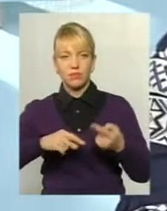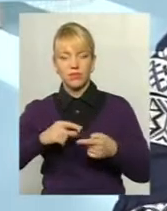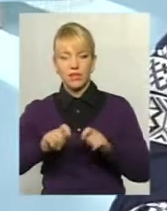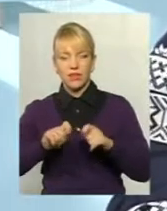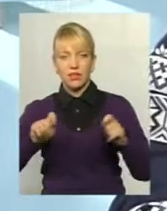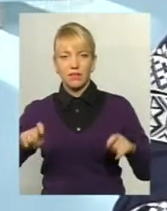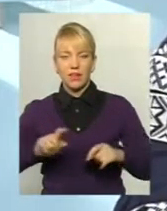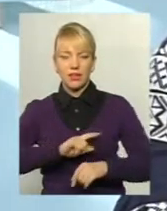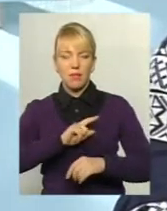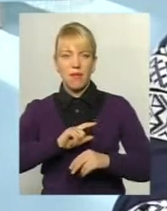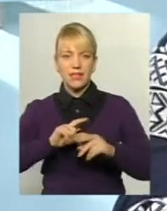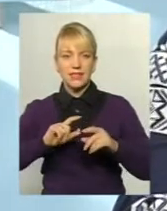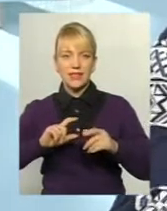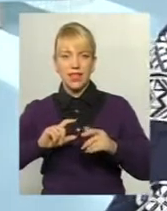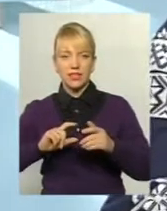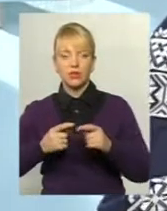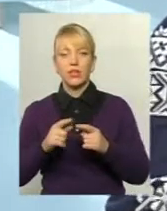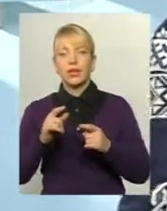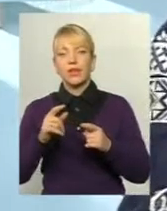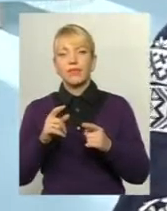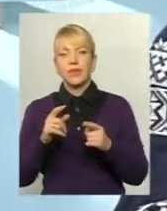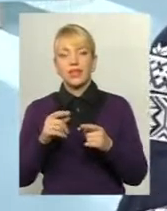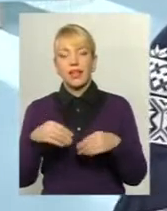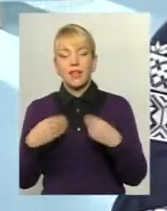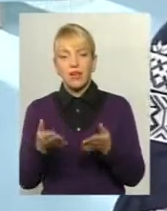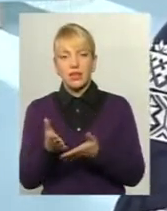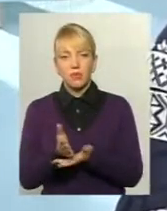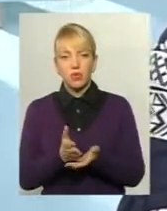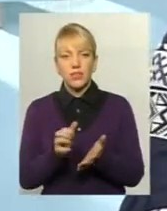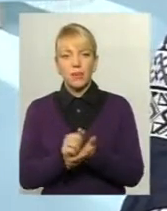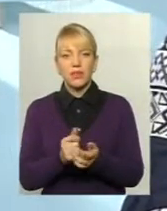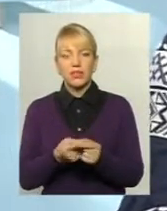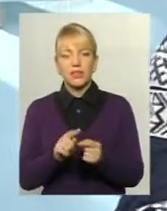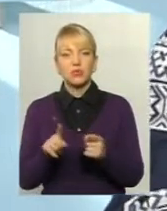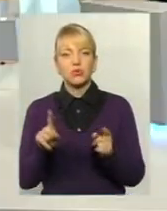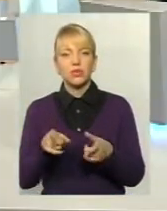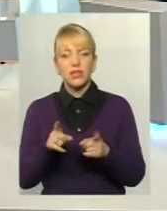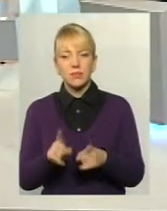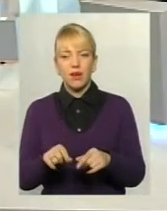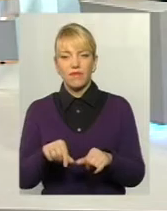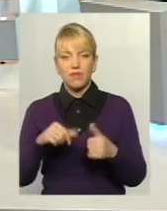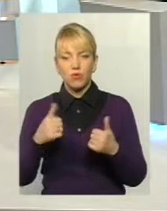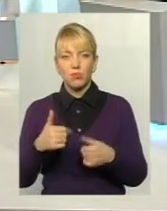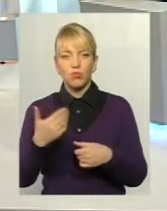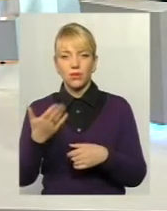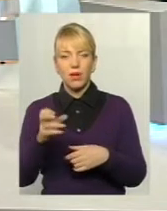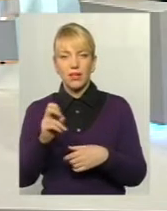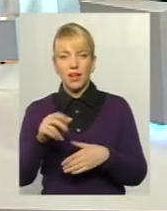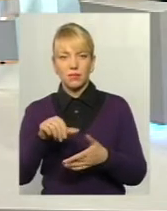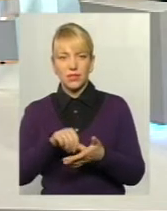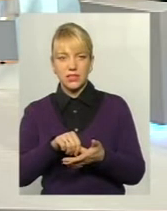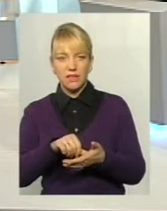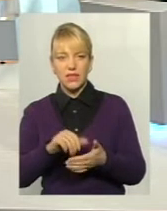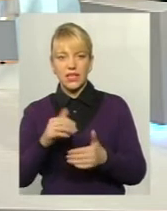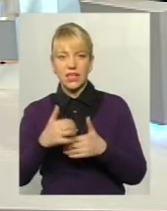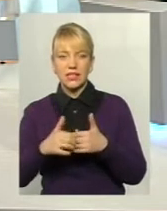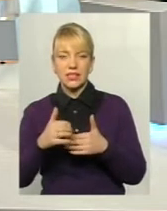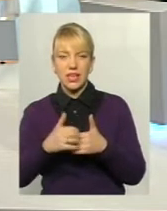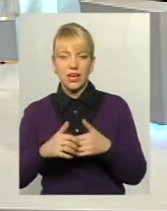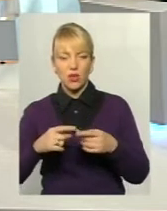відкривати майстерню, надавати послуги, займатися тим, що насправді сформує тебе як представника середнього класу